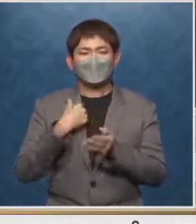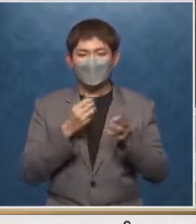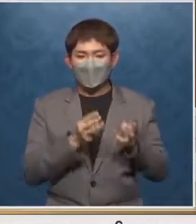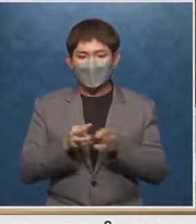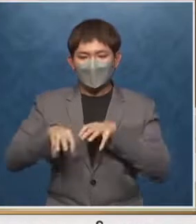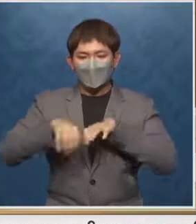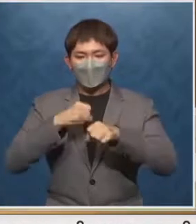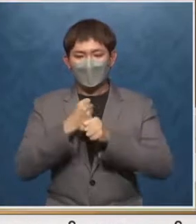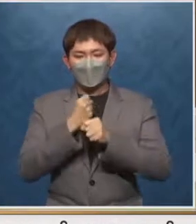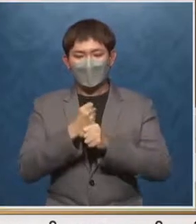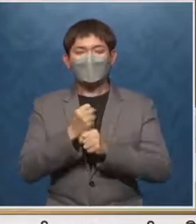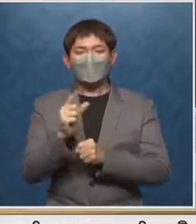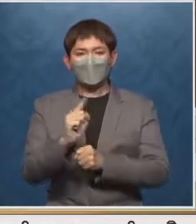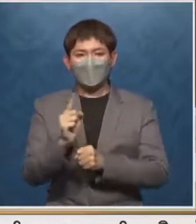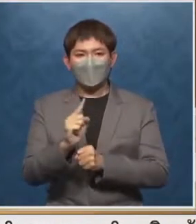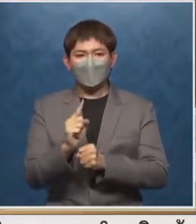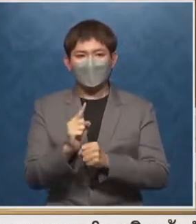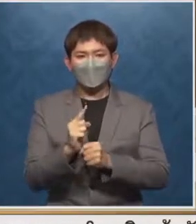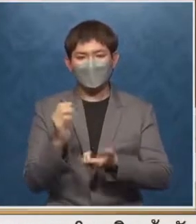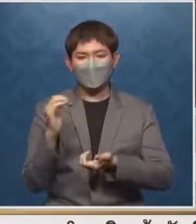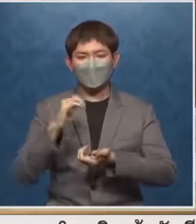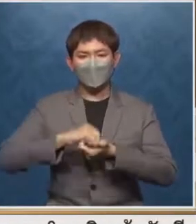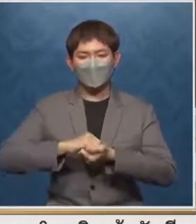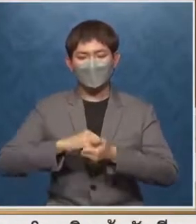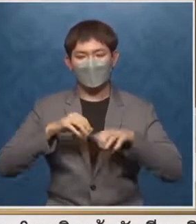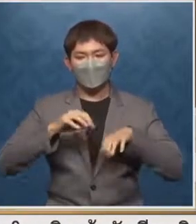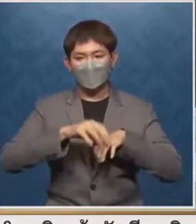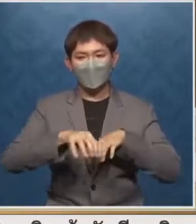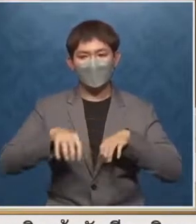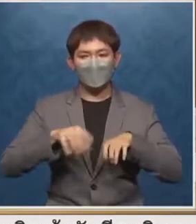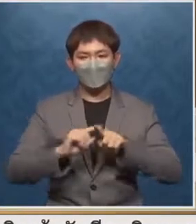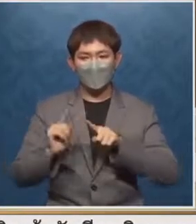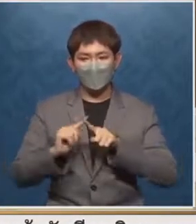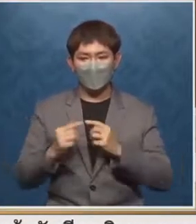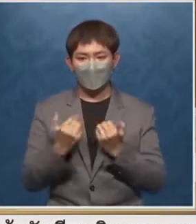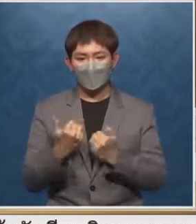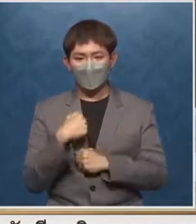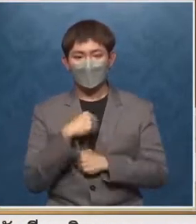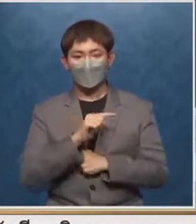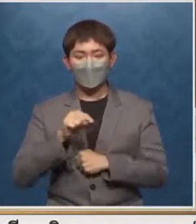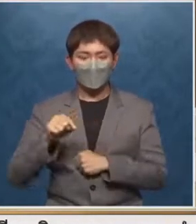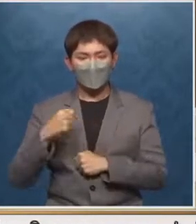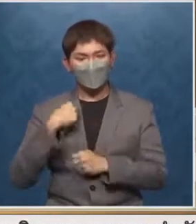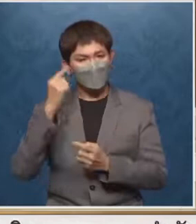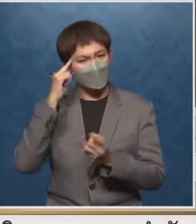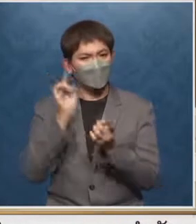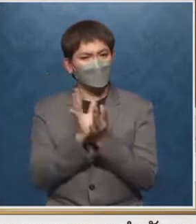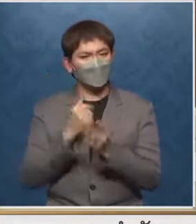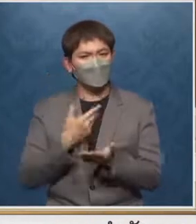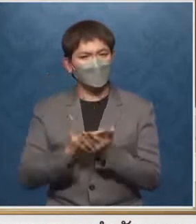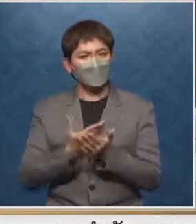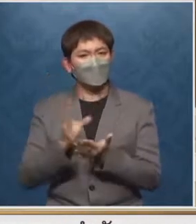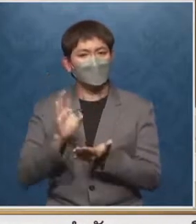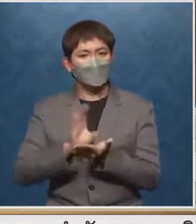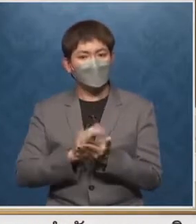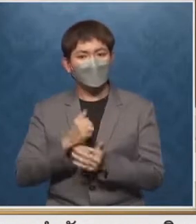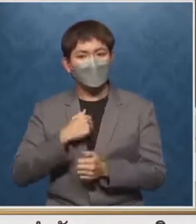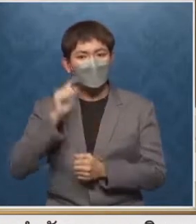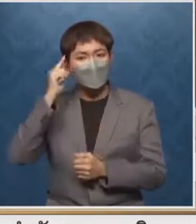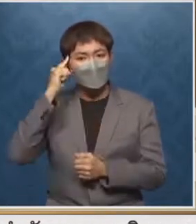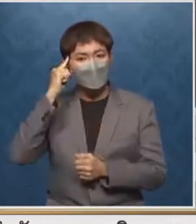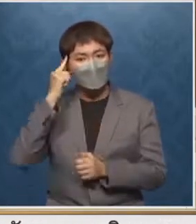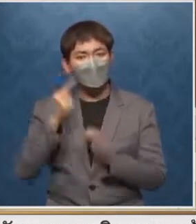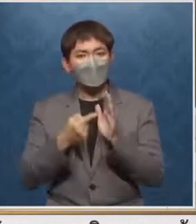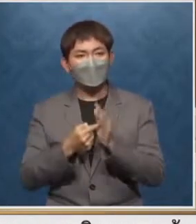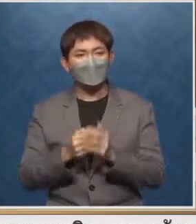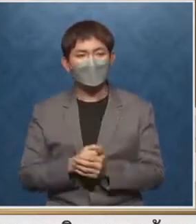องนี้นะครับร่วมกับหน่วยงานอื่นหลายท่านที่อาจจะยังไม่รู้จักกองทุนเนี่ยอาจจะไม่ทราบว่าอย่างรายการชั